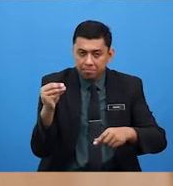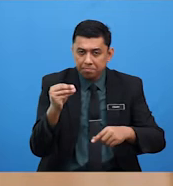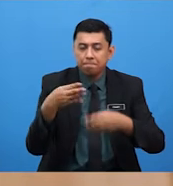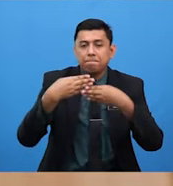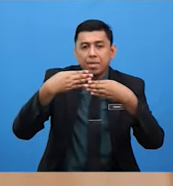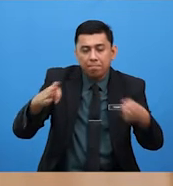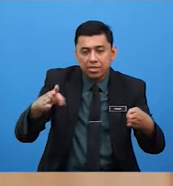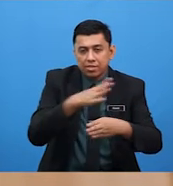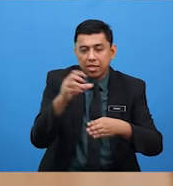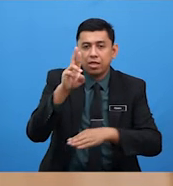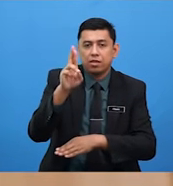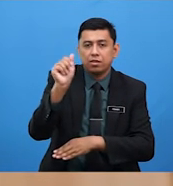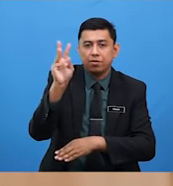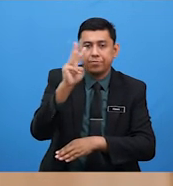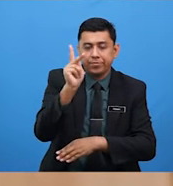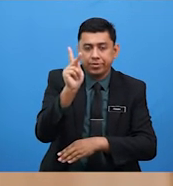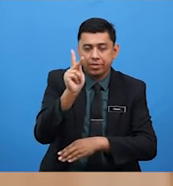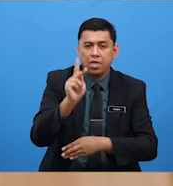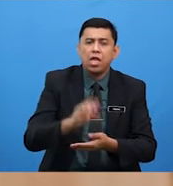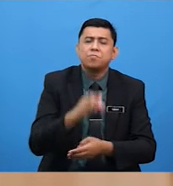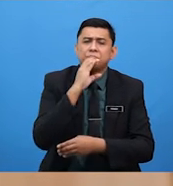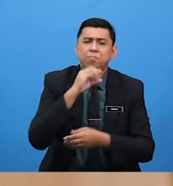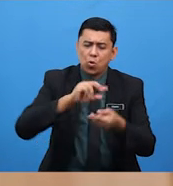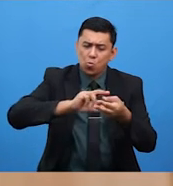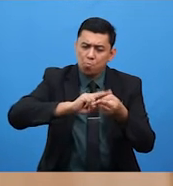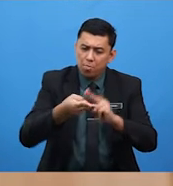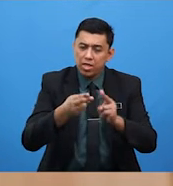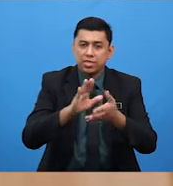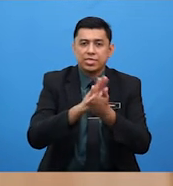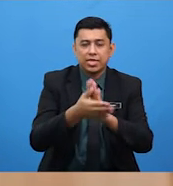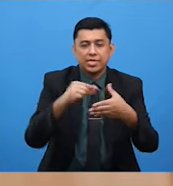rawak. Cecair berubah menjadi gas.